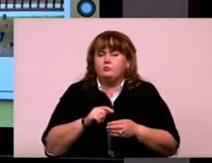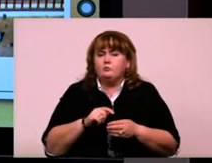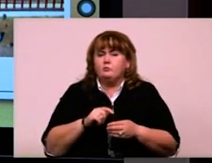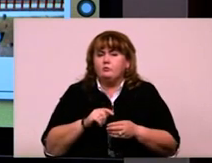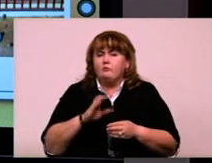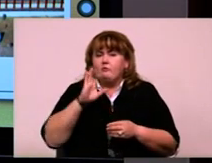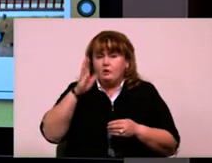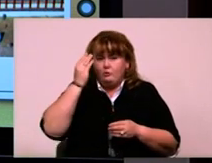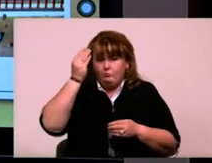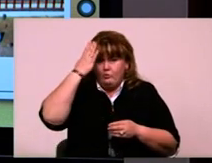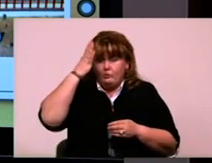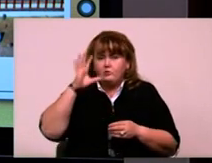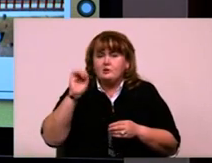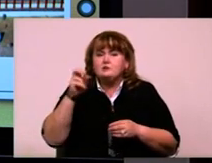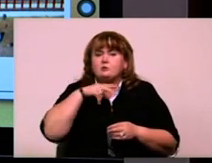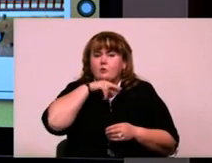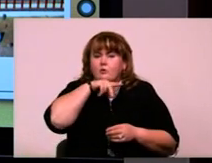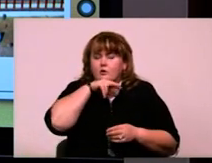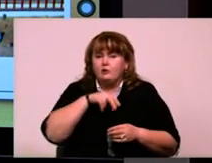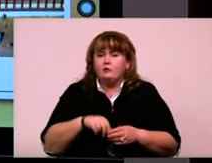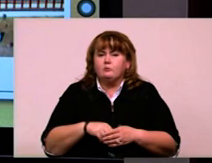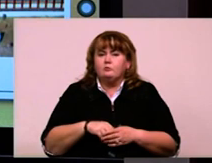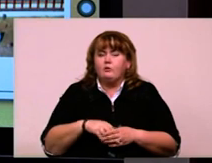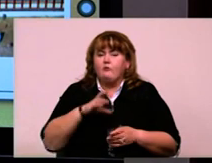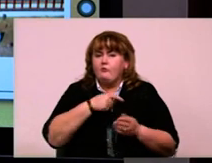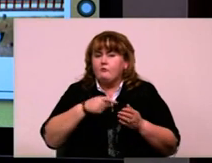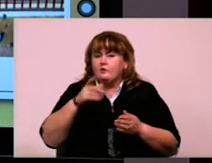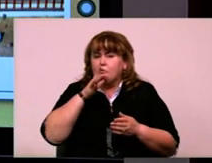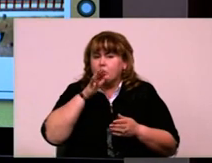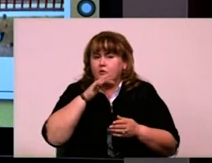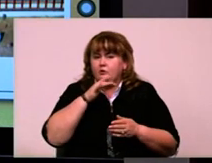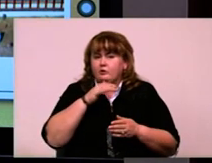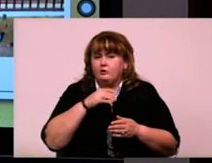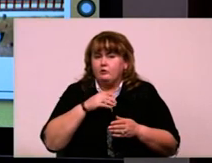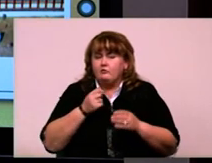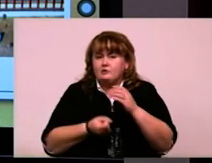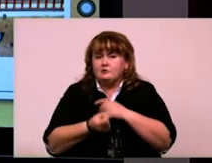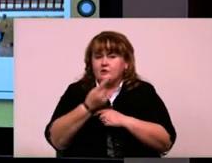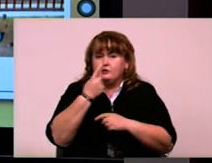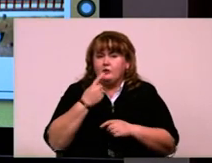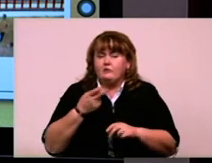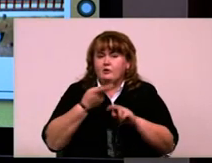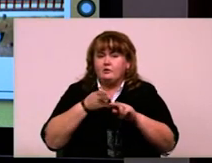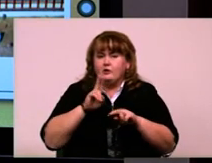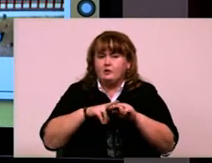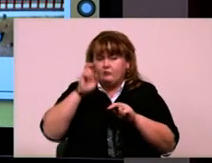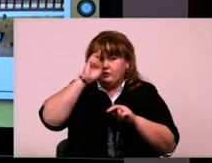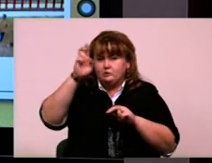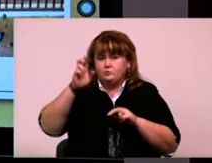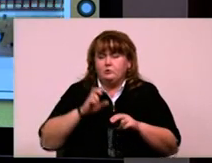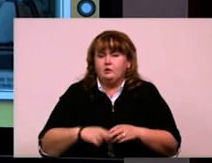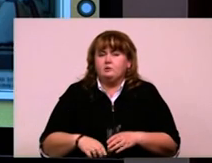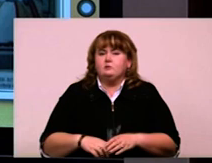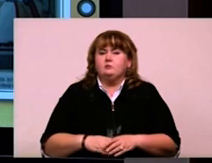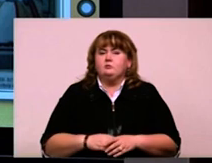попали в Японию из Кореи во времена вот именно возникновения этого государства.